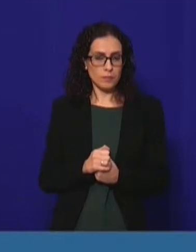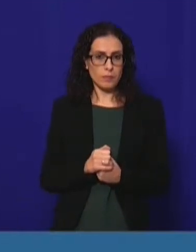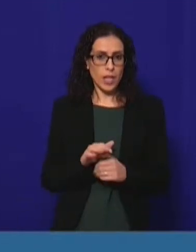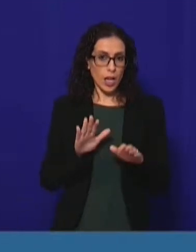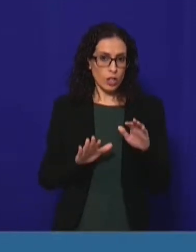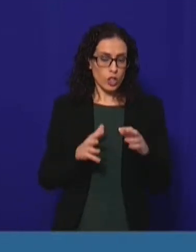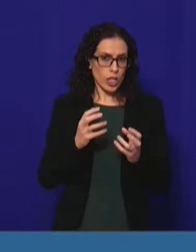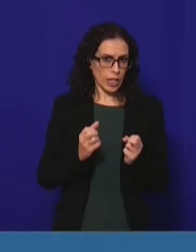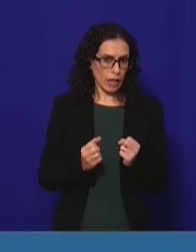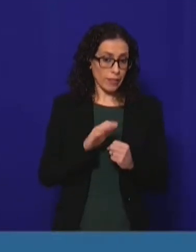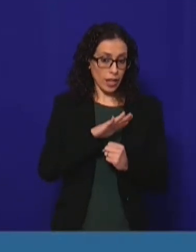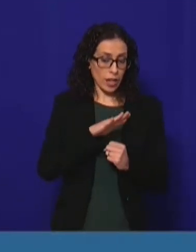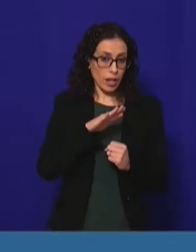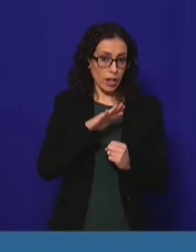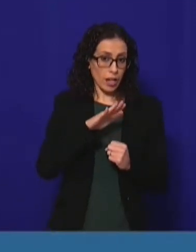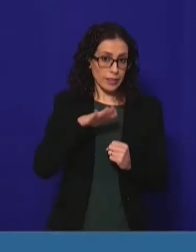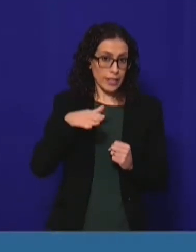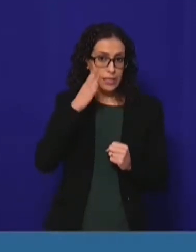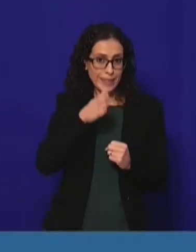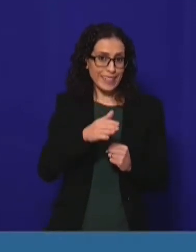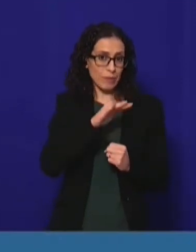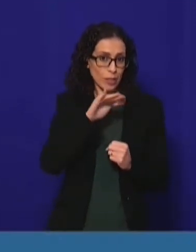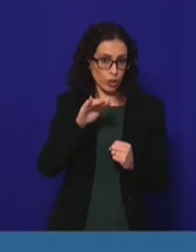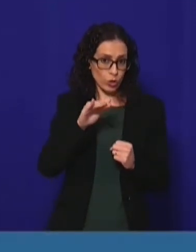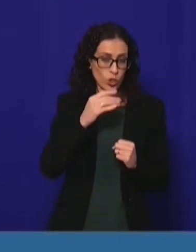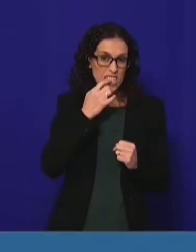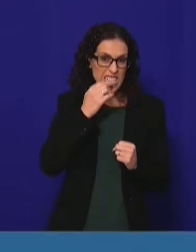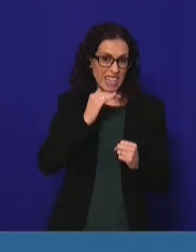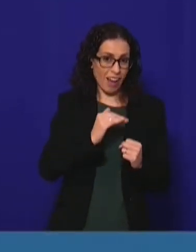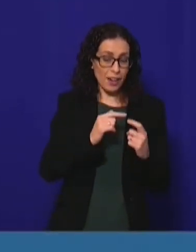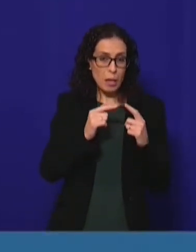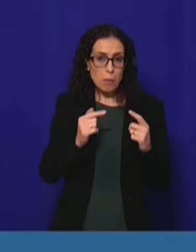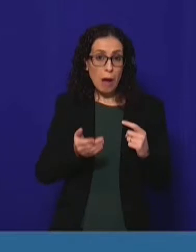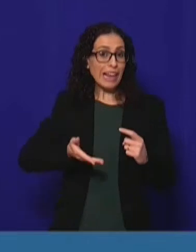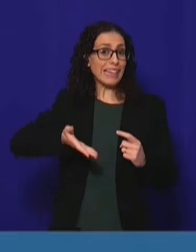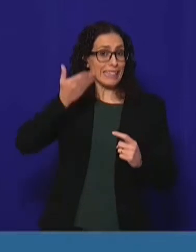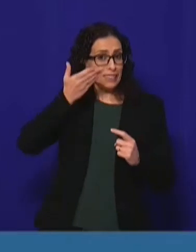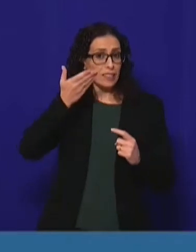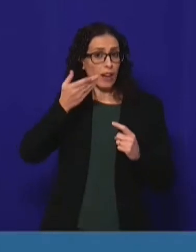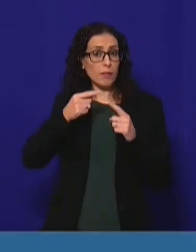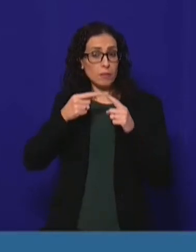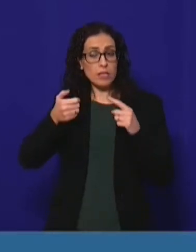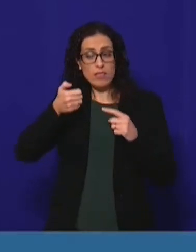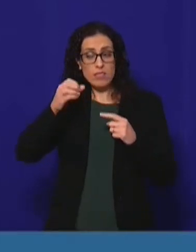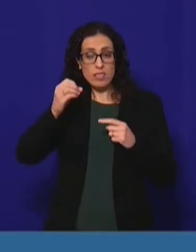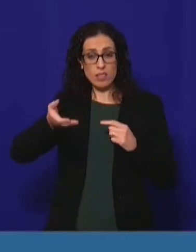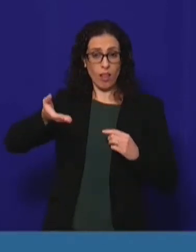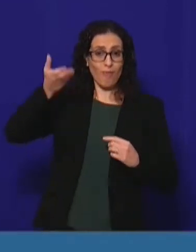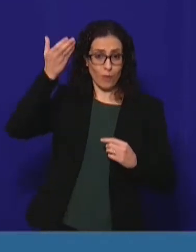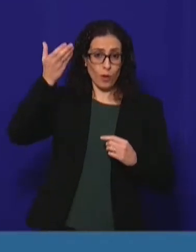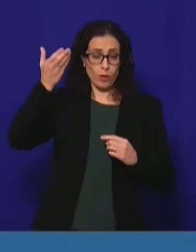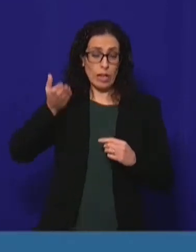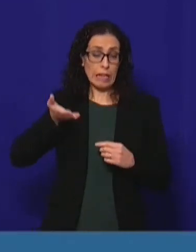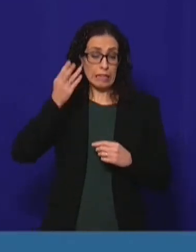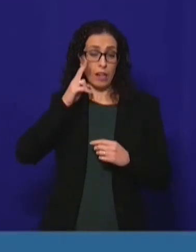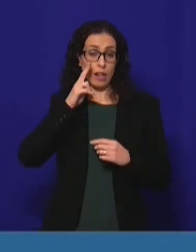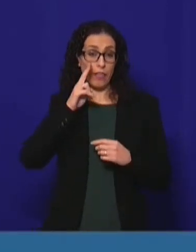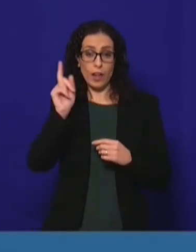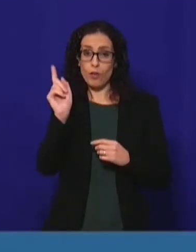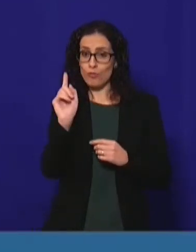f'nies li huma iżgħar, però l-maġġor parti tal-każijiet huma f'nies li huma iktar anzjani, infatti qegħdin naraw